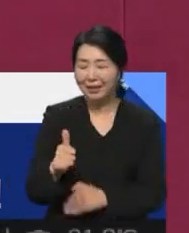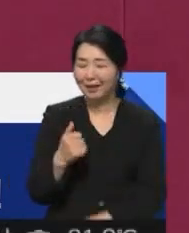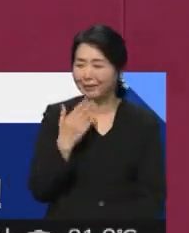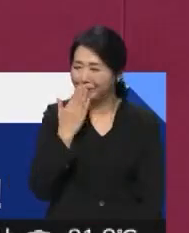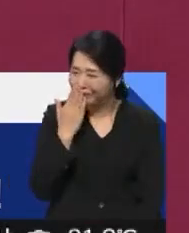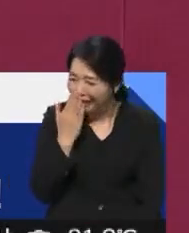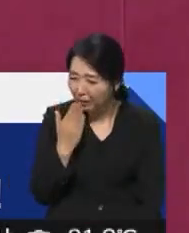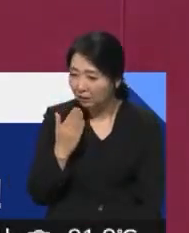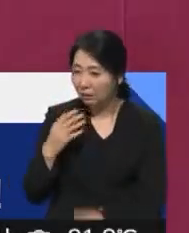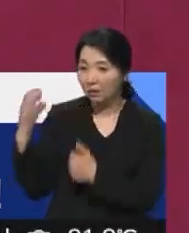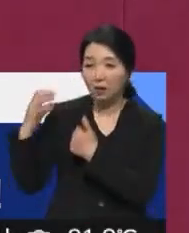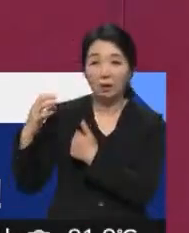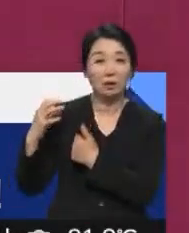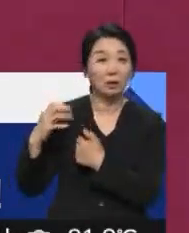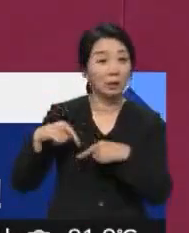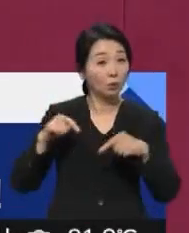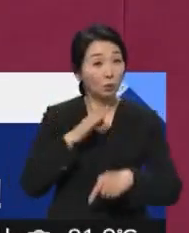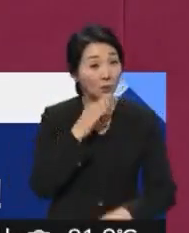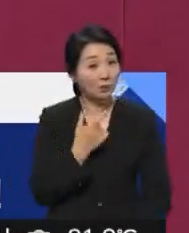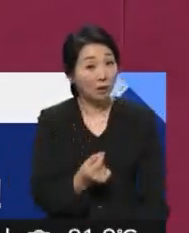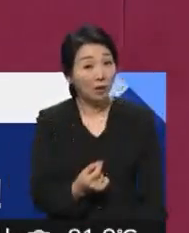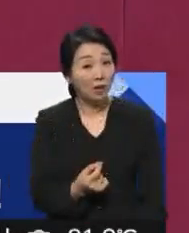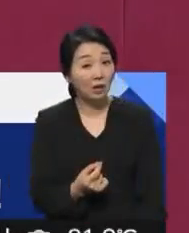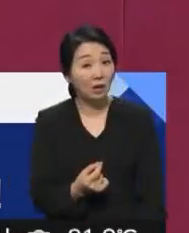듣고 합니까? 이게 외교입니까? 이게